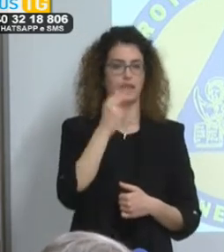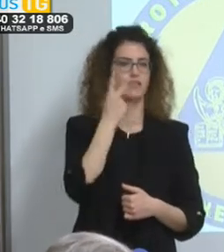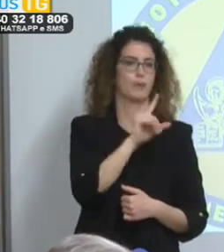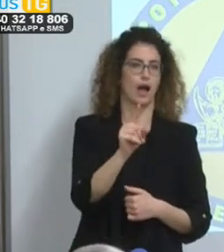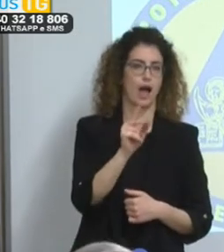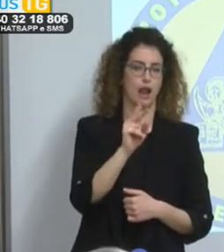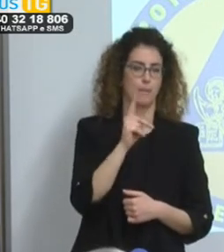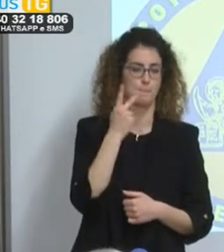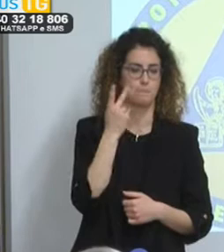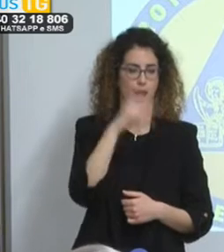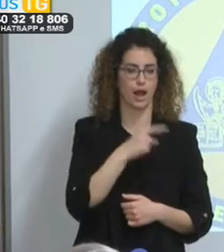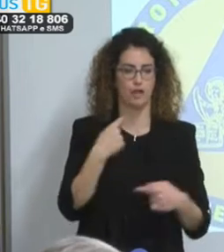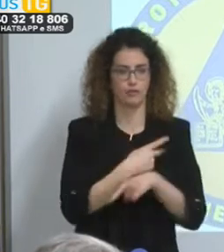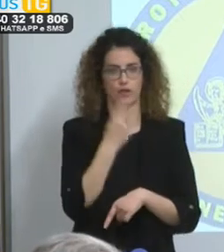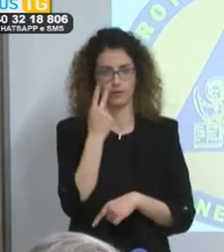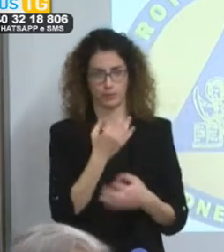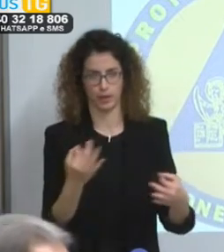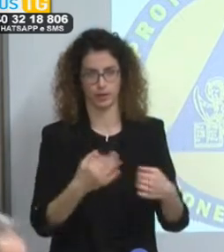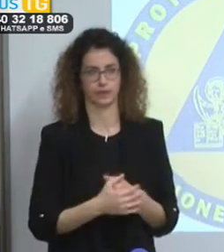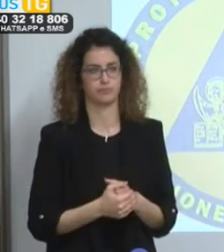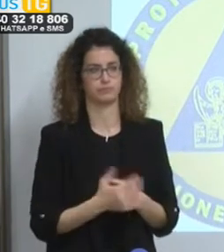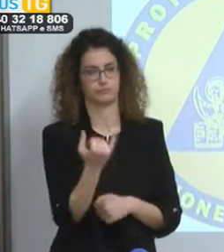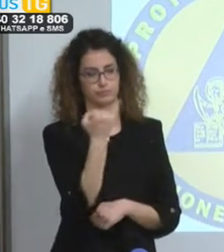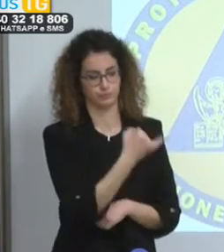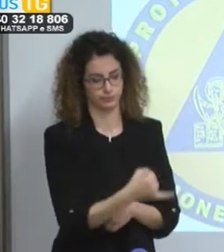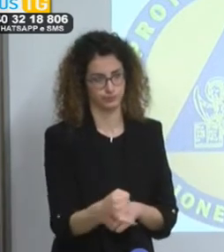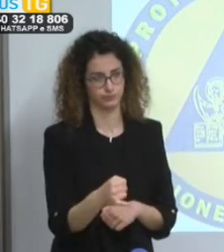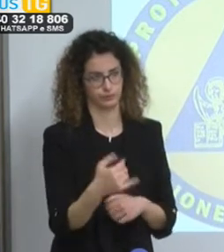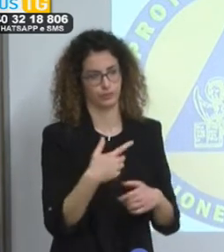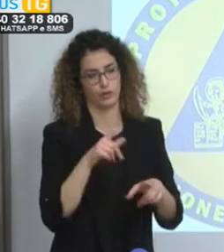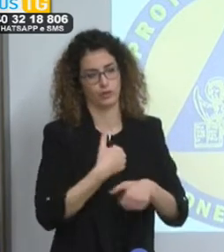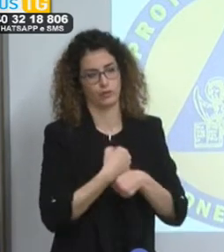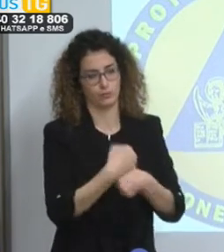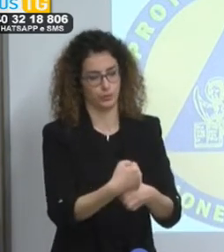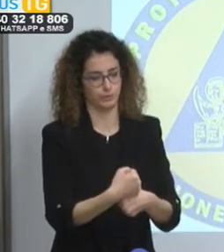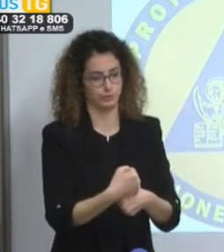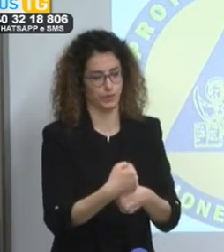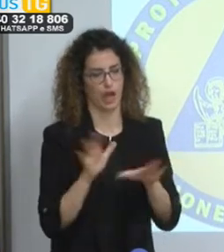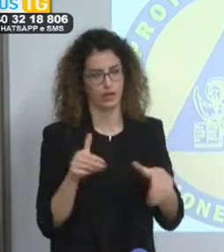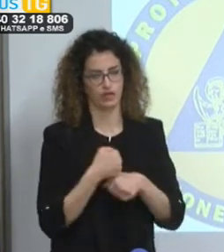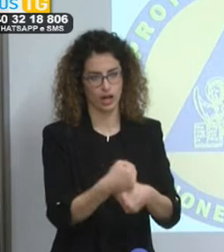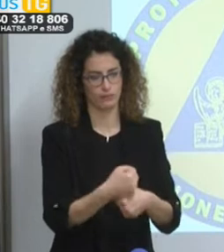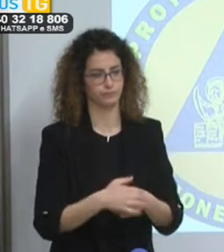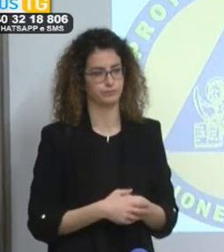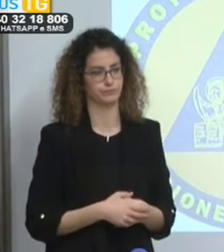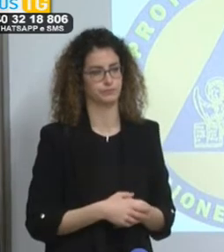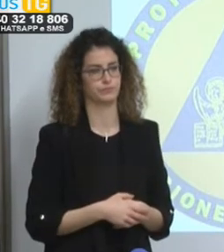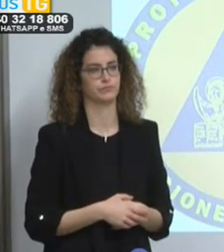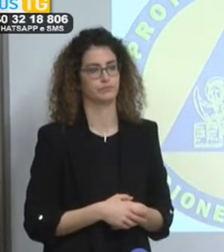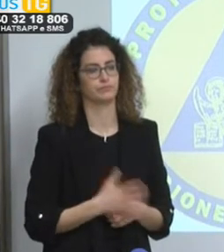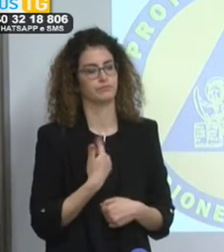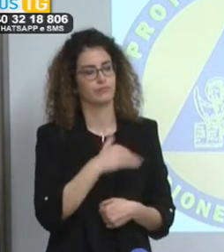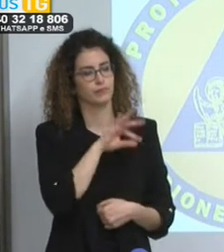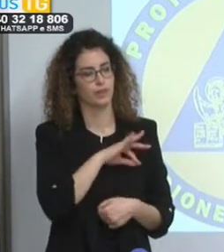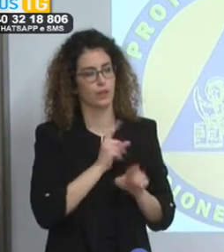diverso. Insomma. L'ultima cosa, poi... Prego. Passo la parola all'Angela. Mi interessa molto il